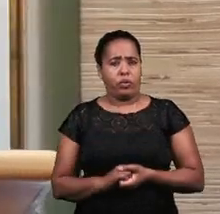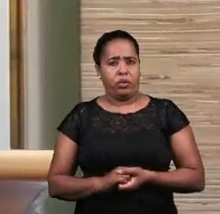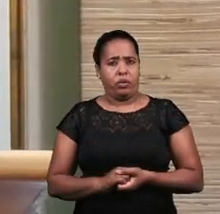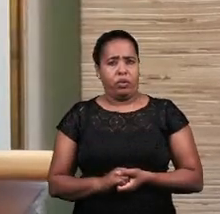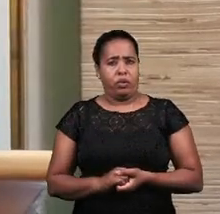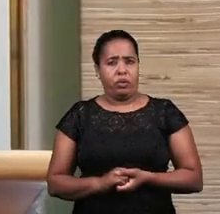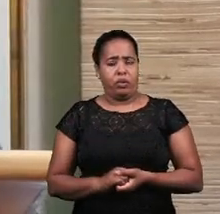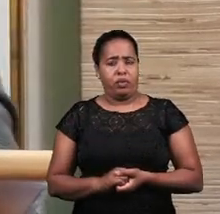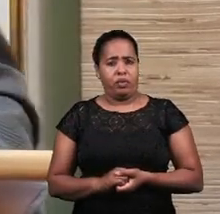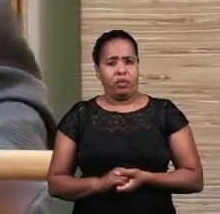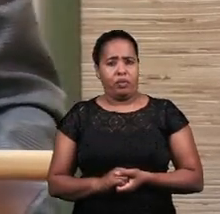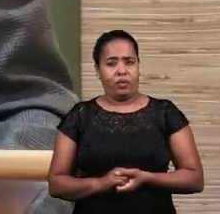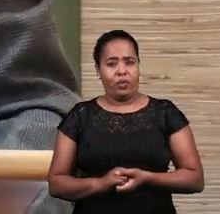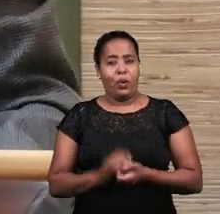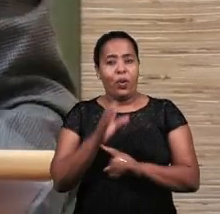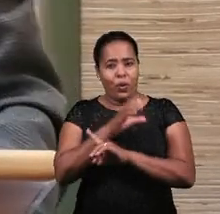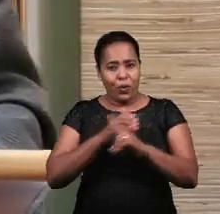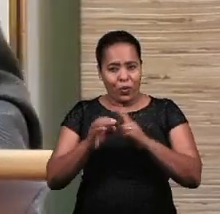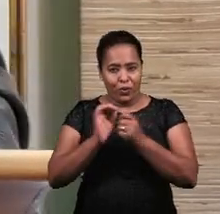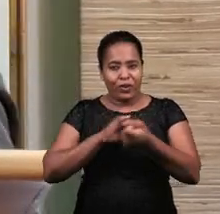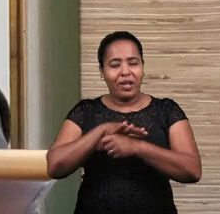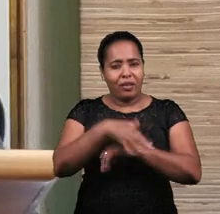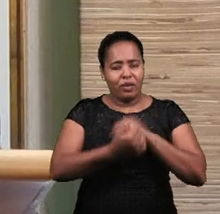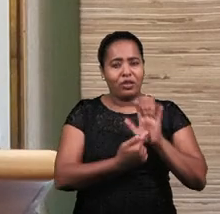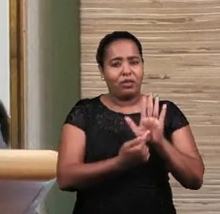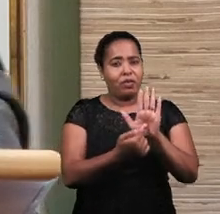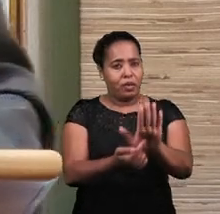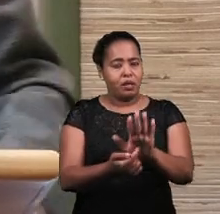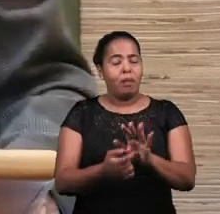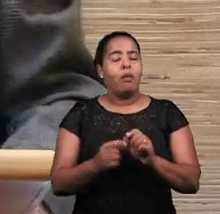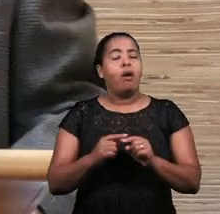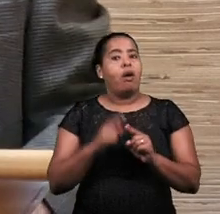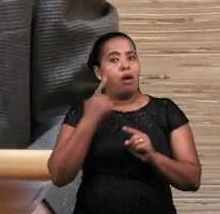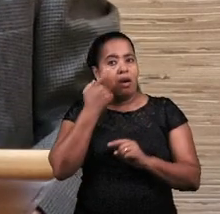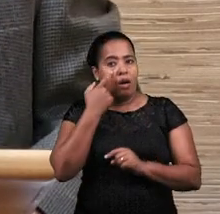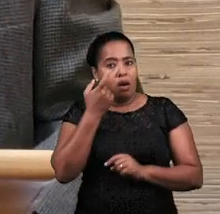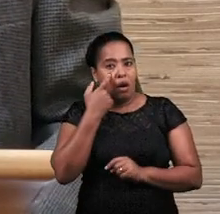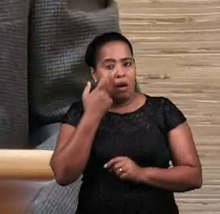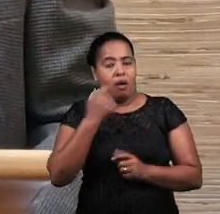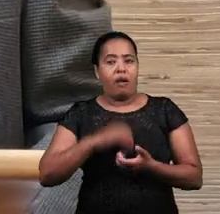apporter au monde. C'est le sujet que nous allons parler ce soir. Mais regardez,